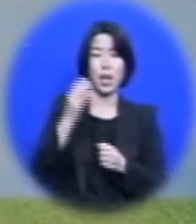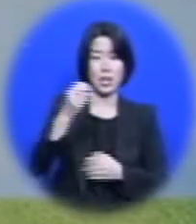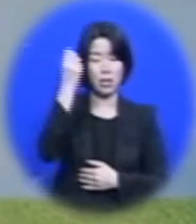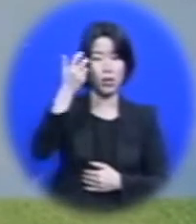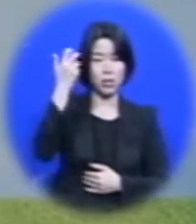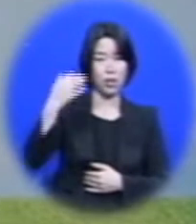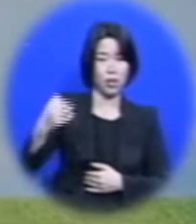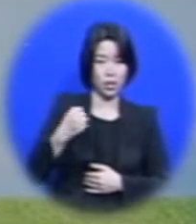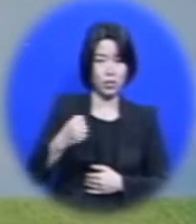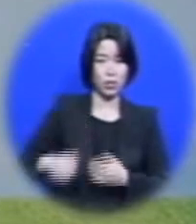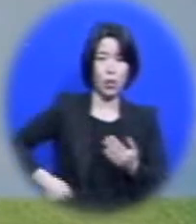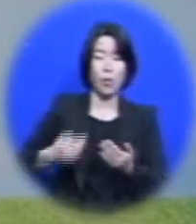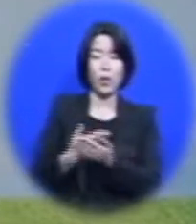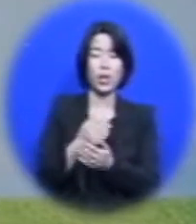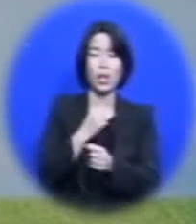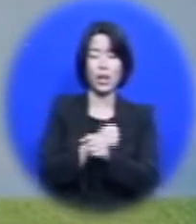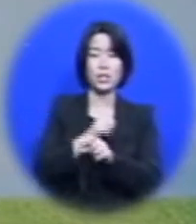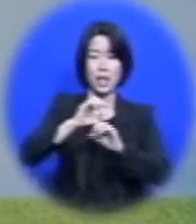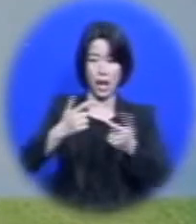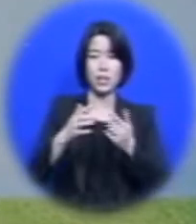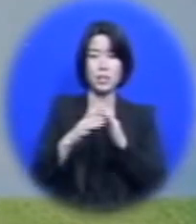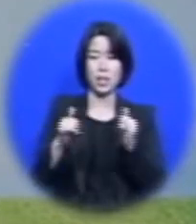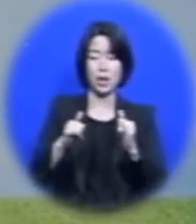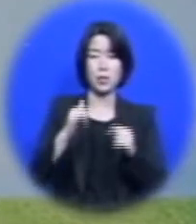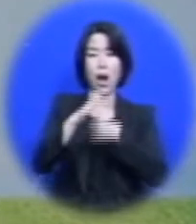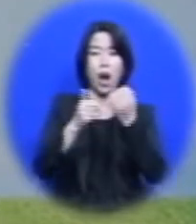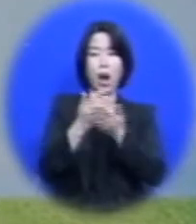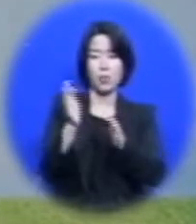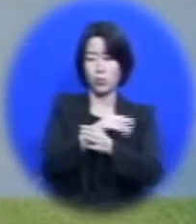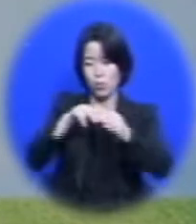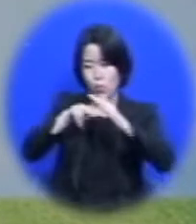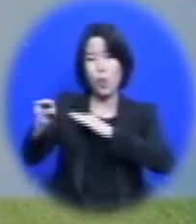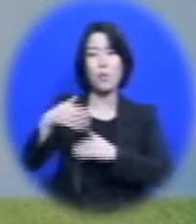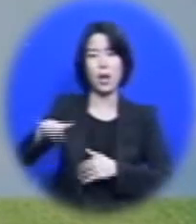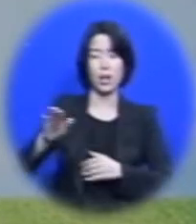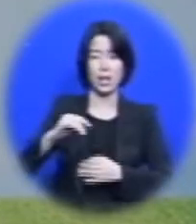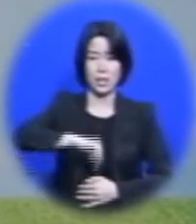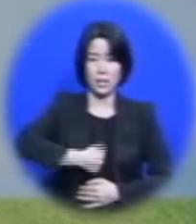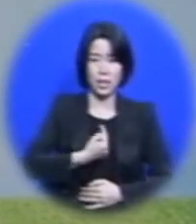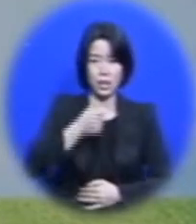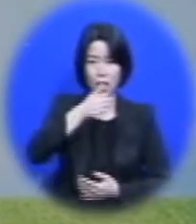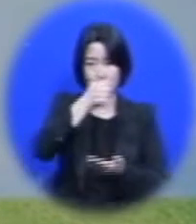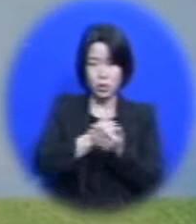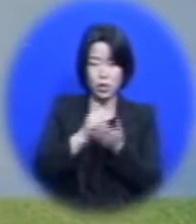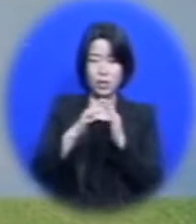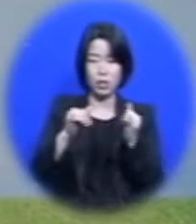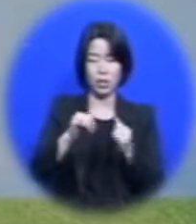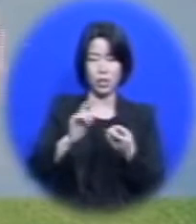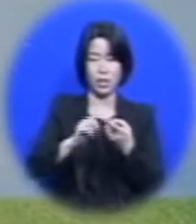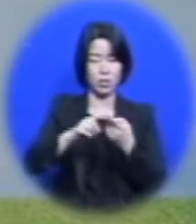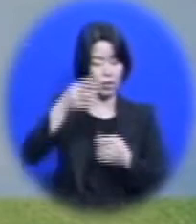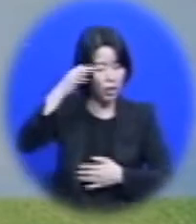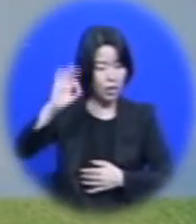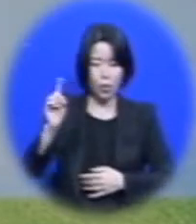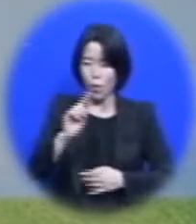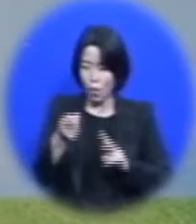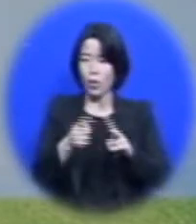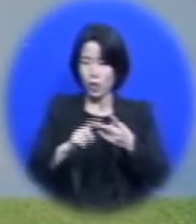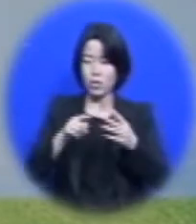성령으로 회개하지 않는 사람은 도망가버립니다. 하나님으로부터. 자기가 죄인인 것을 깨닫고 어떻든지 도망가려고